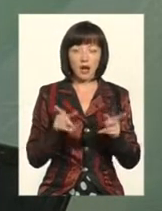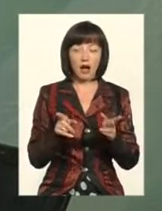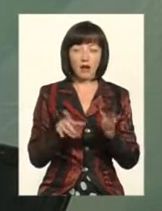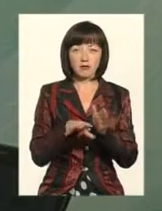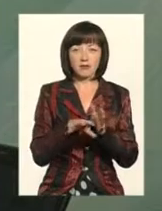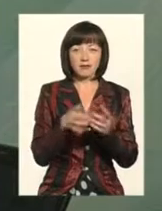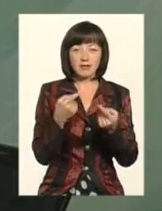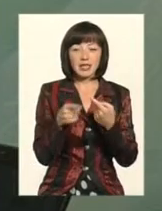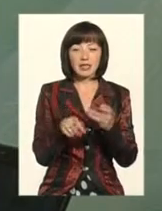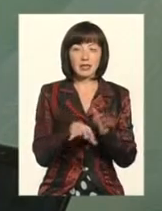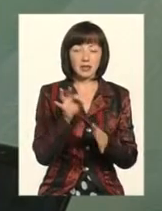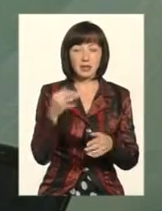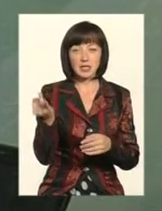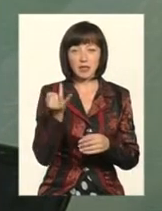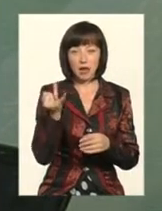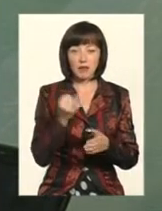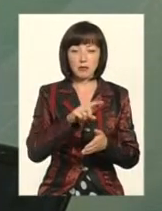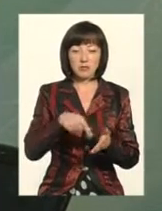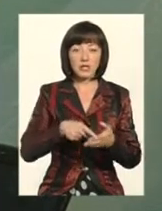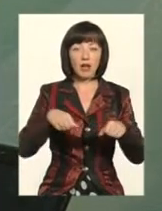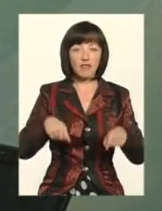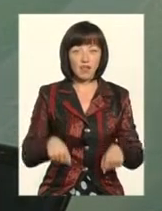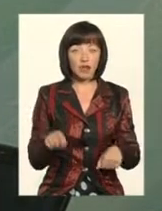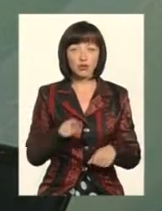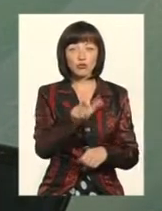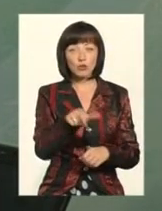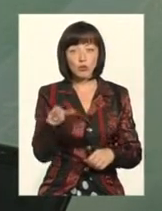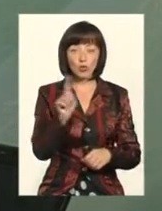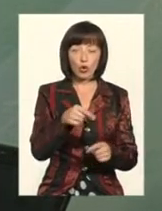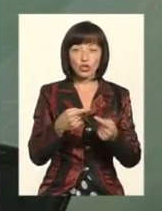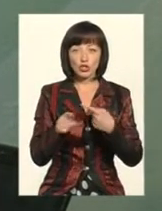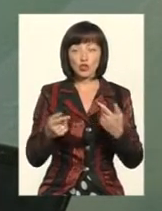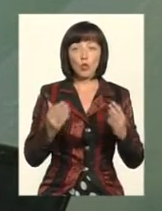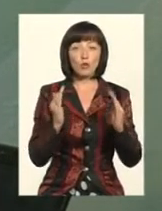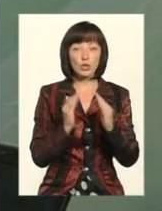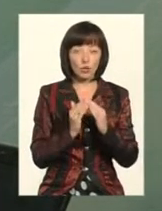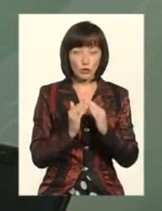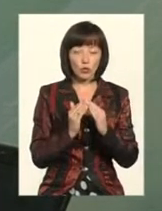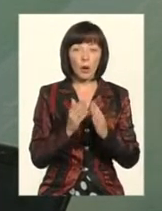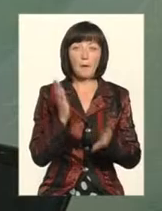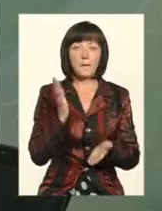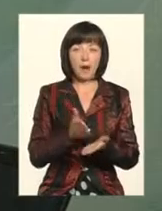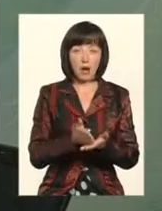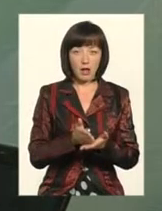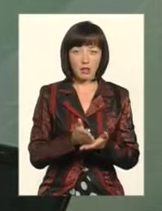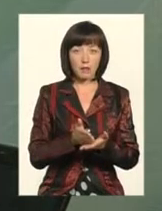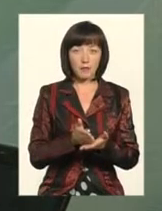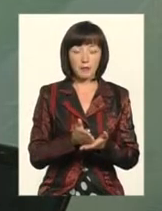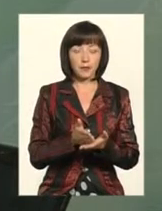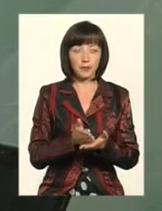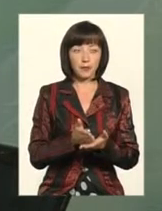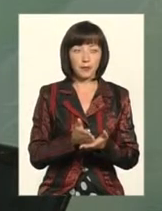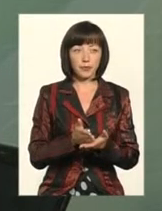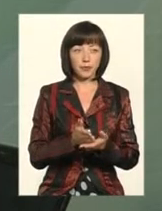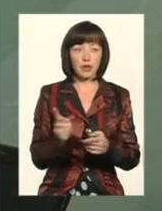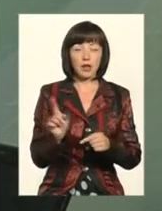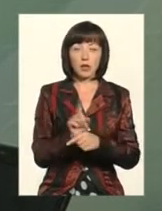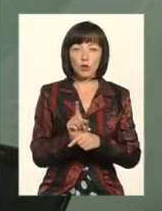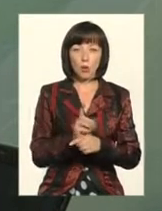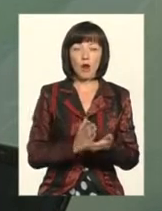альтернатива. І ми зацікавлені, міська влада, щоб мешканці того чи іншого будинку мали, ну, будемо казати,